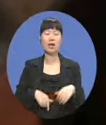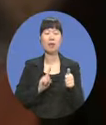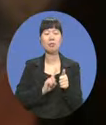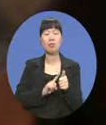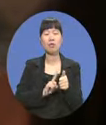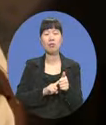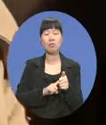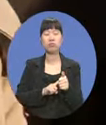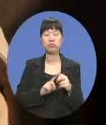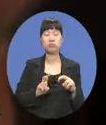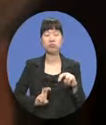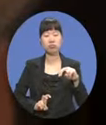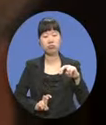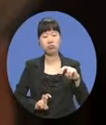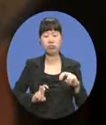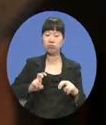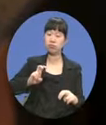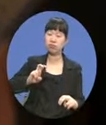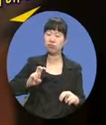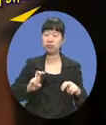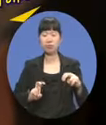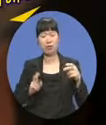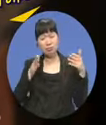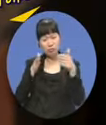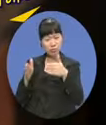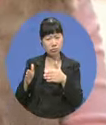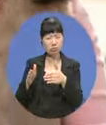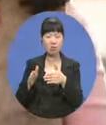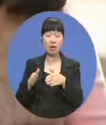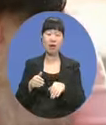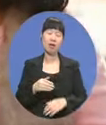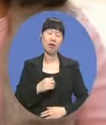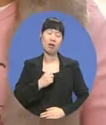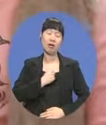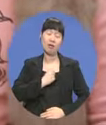미르, 히솟하기에 너무 집중한 걸까요? 답답해.